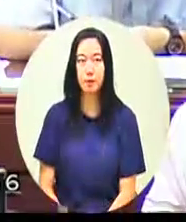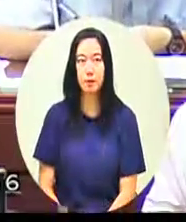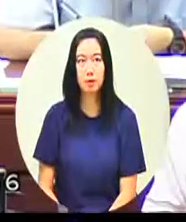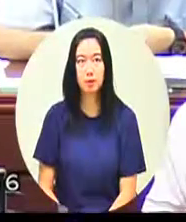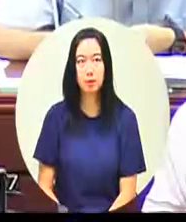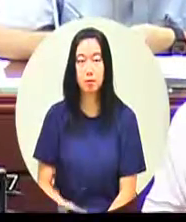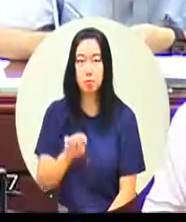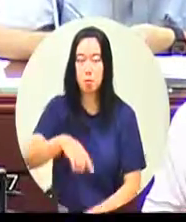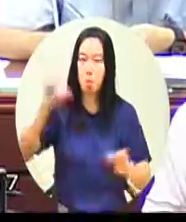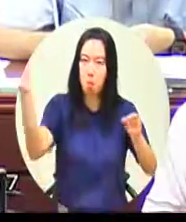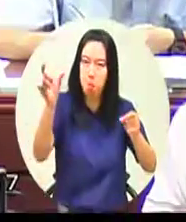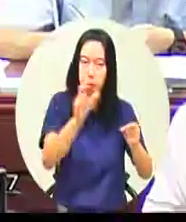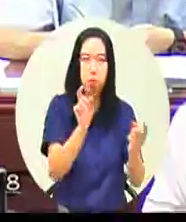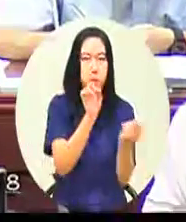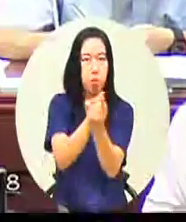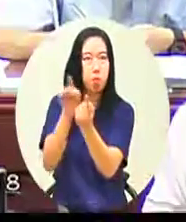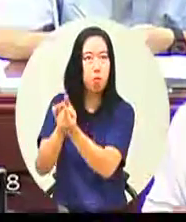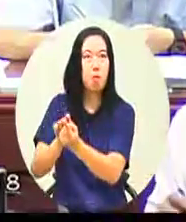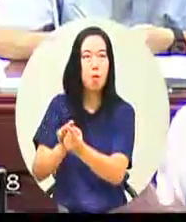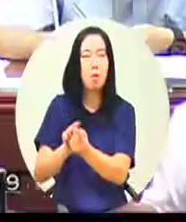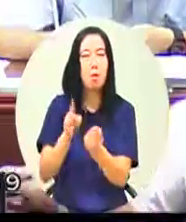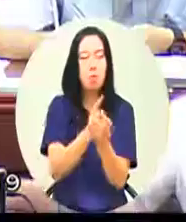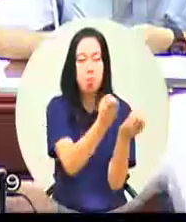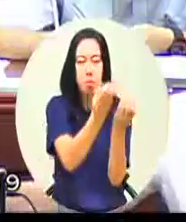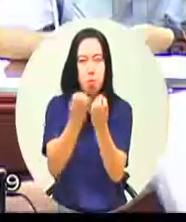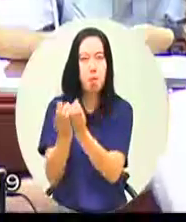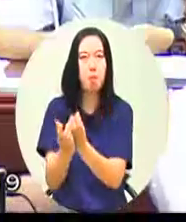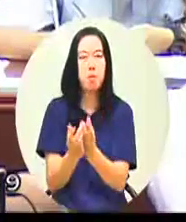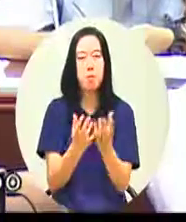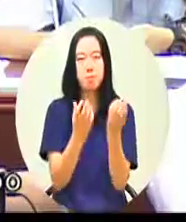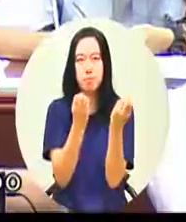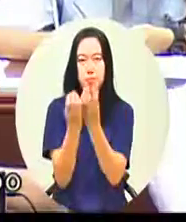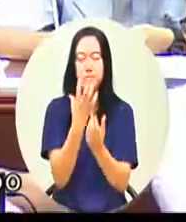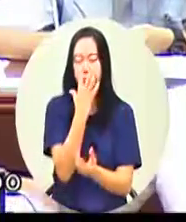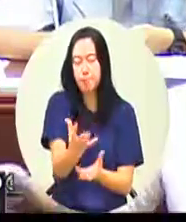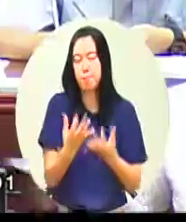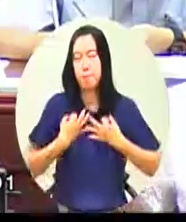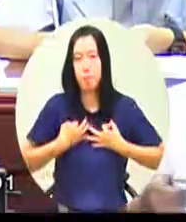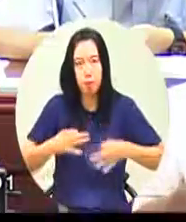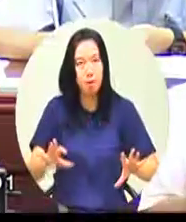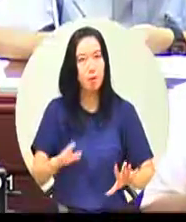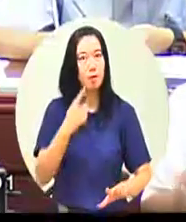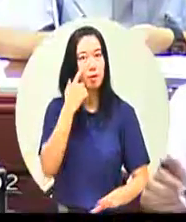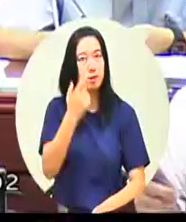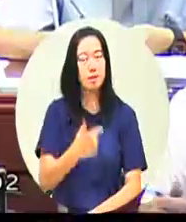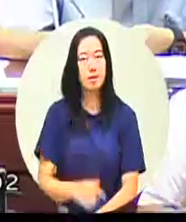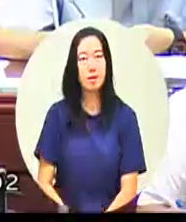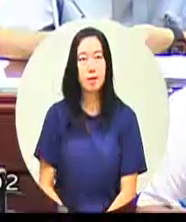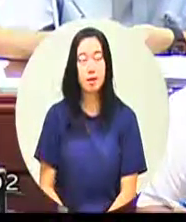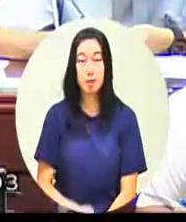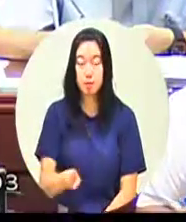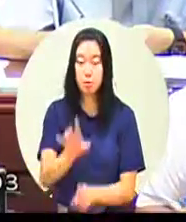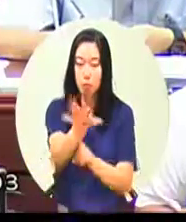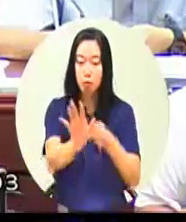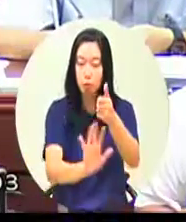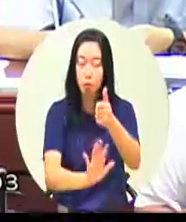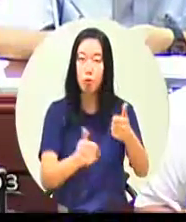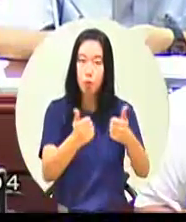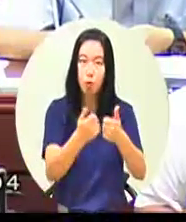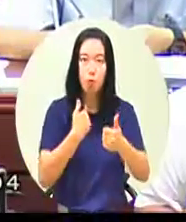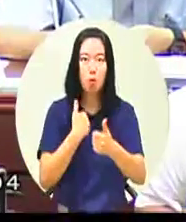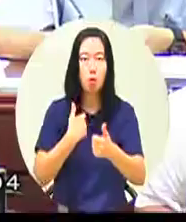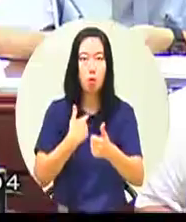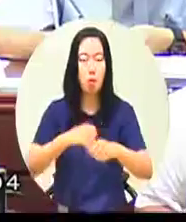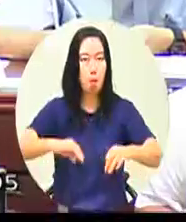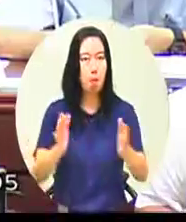这一次台风对我们的灾损蛮严重的，菜价啊，当然有一定的程度影响。 那么这一次农委会呢也马上启动